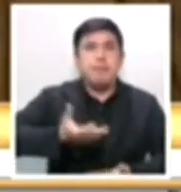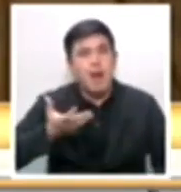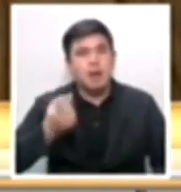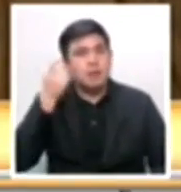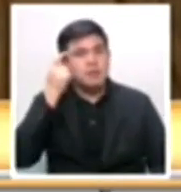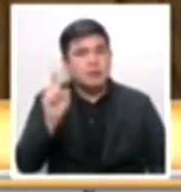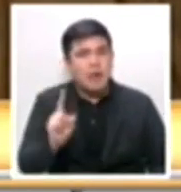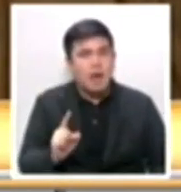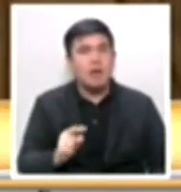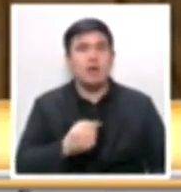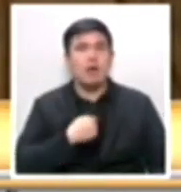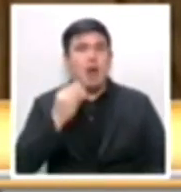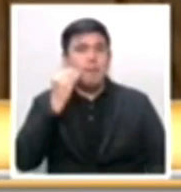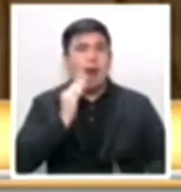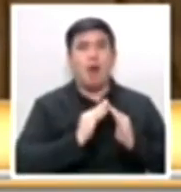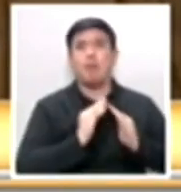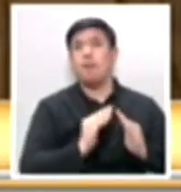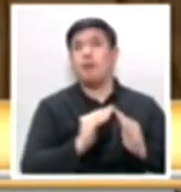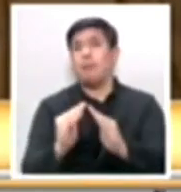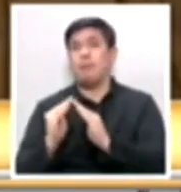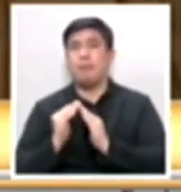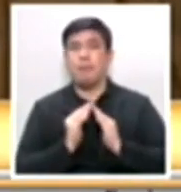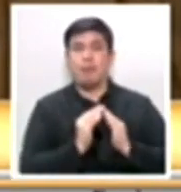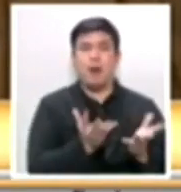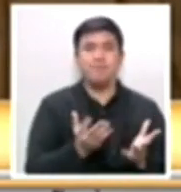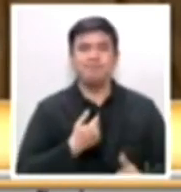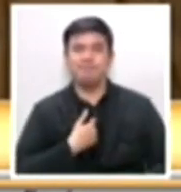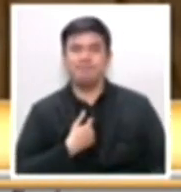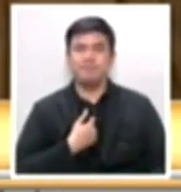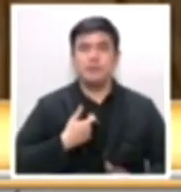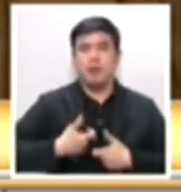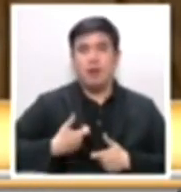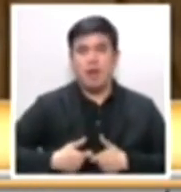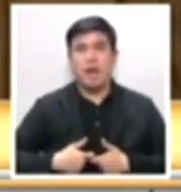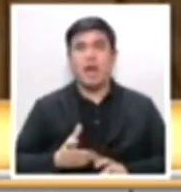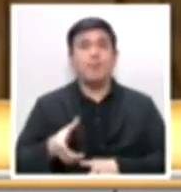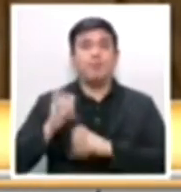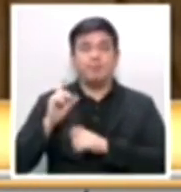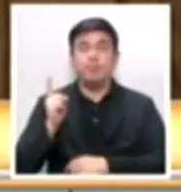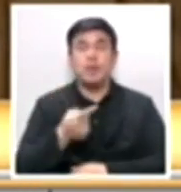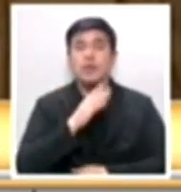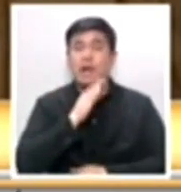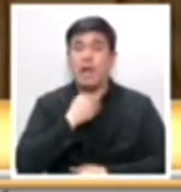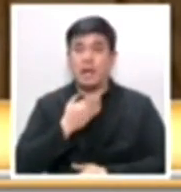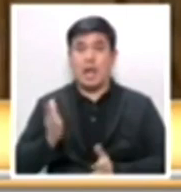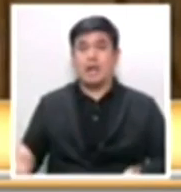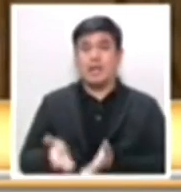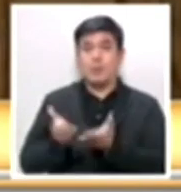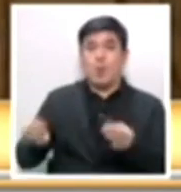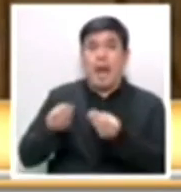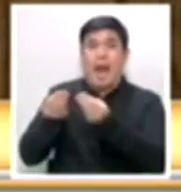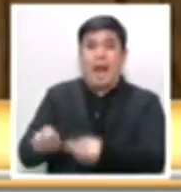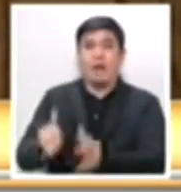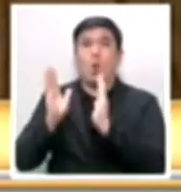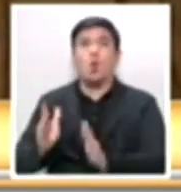ำหมู่บ้านจัดสรรในความคิดของผมนะครับอย่างไรก็ตามกลับไปที่ว่าไม่มีการดำเนินการลักษณะเช่นนั้น